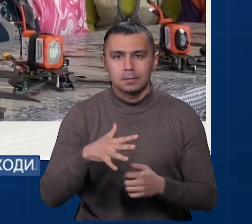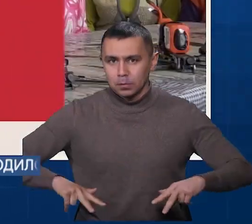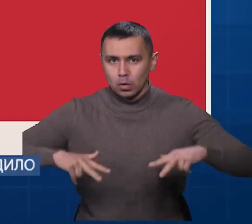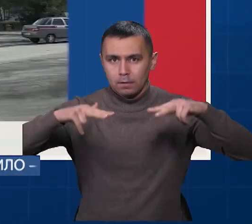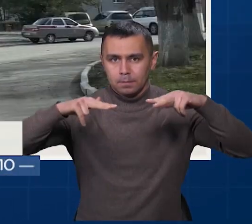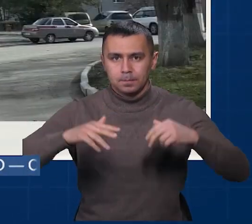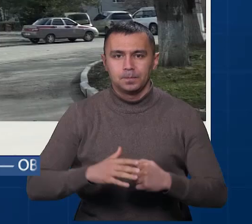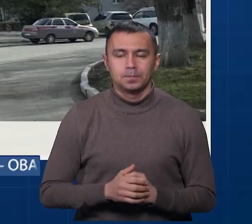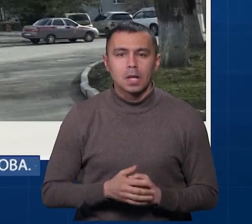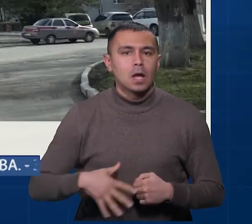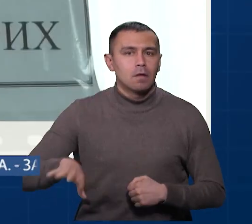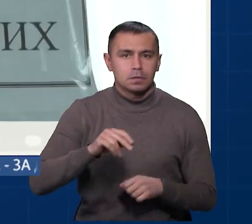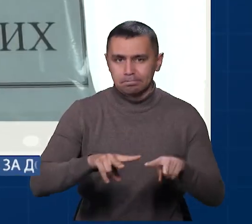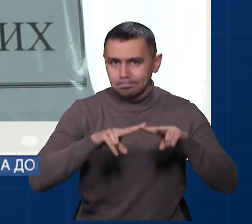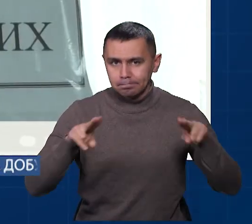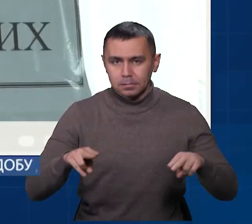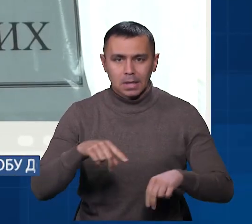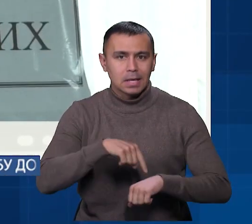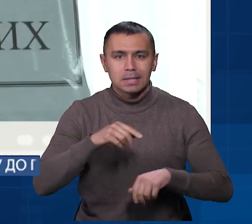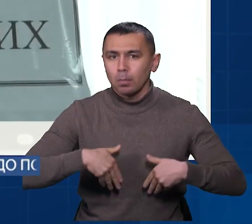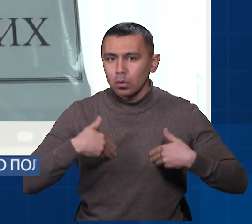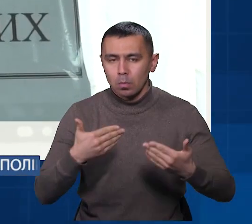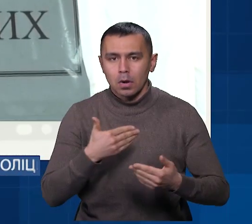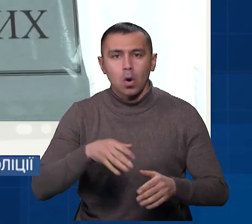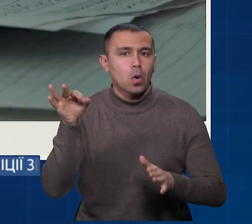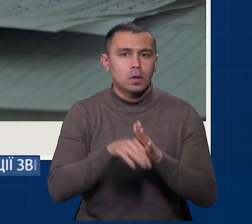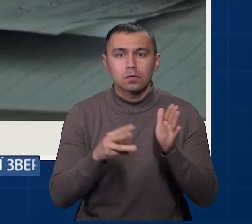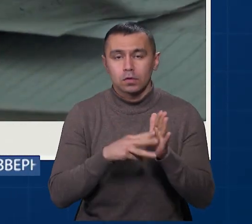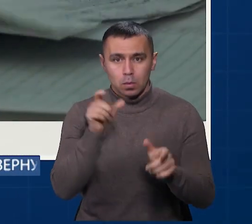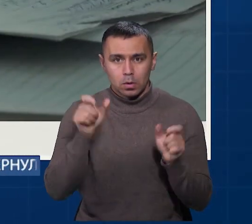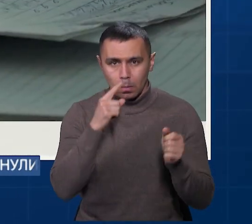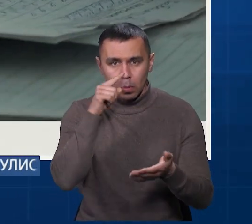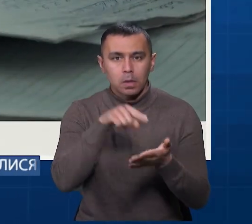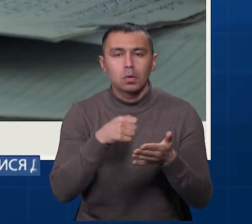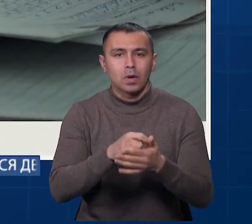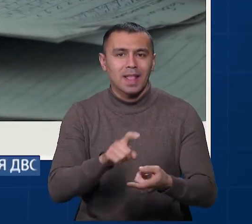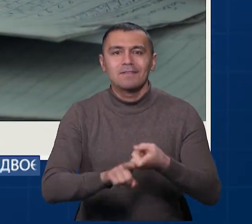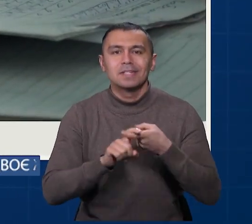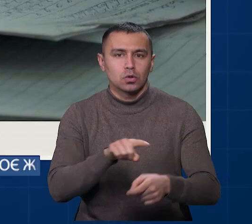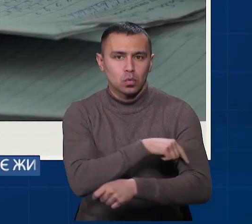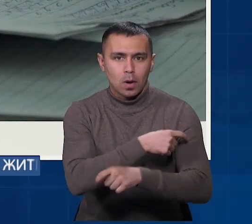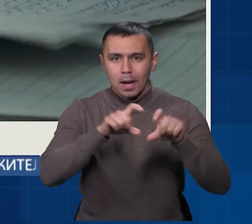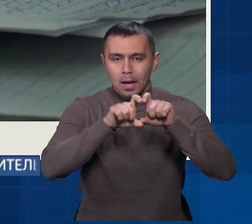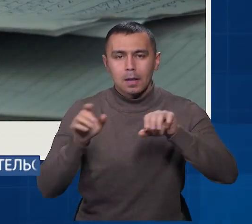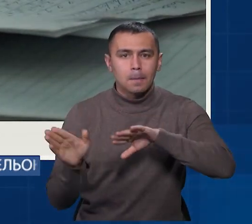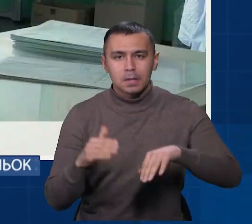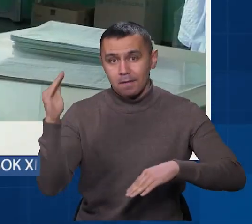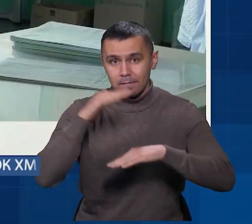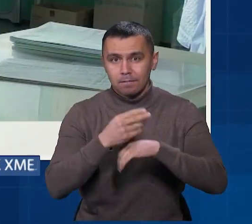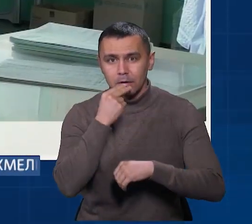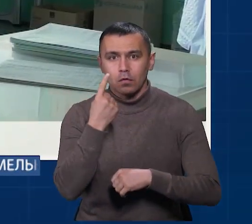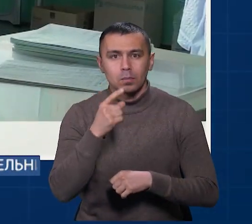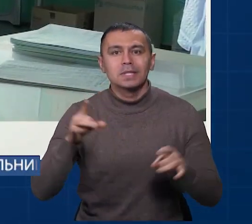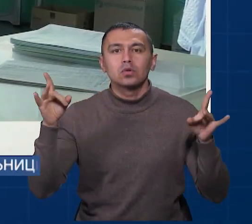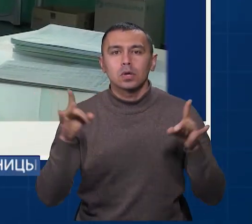пташок. Усі з однаковими симптомами. Одразу 8 людей потрапили до інфекційної лікарні після вечері в одному